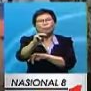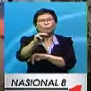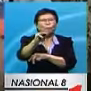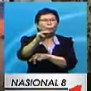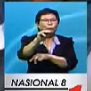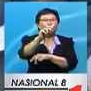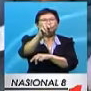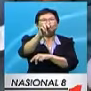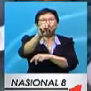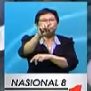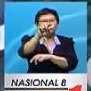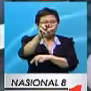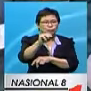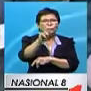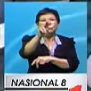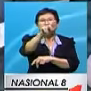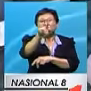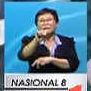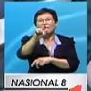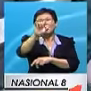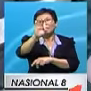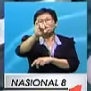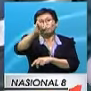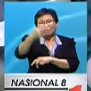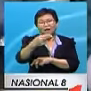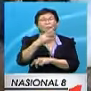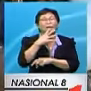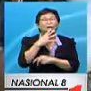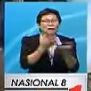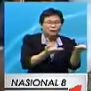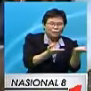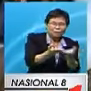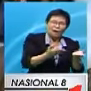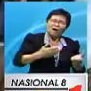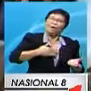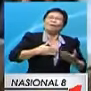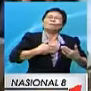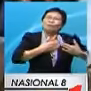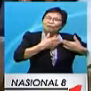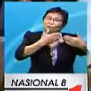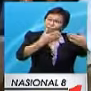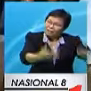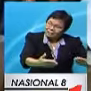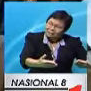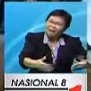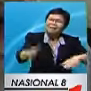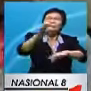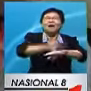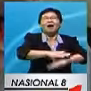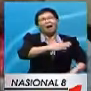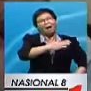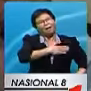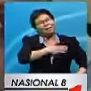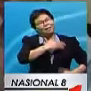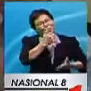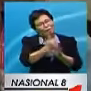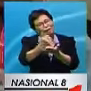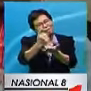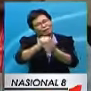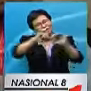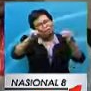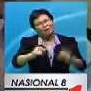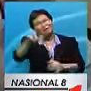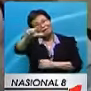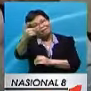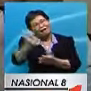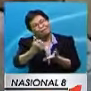Mina. Bagi anggota sahabat tabung haji, mereka menganggap khidmat yang ditawarkan adalah semata-mata atas niat untuk membantu jemaah haji yang